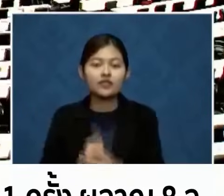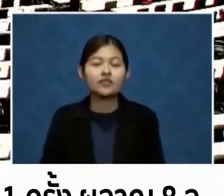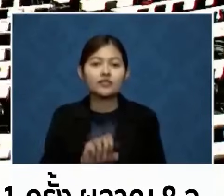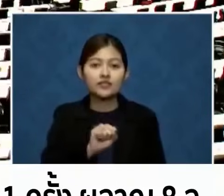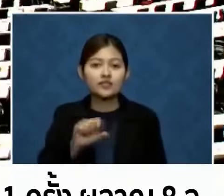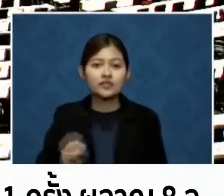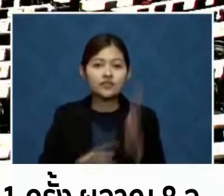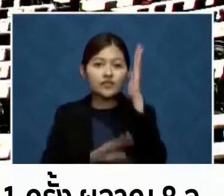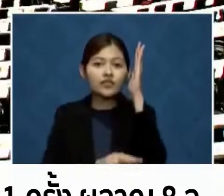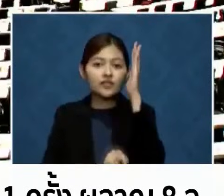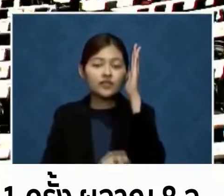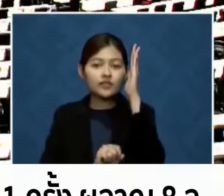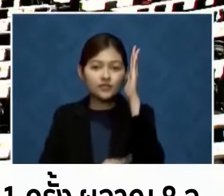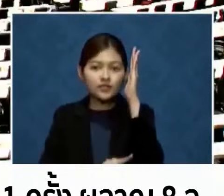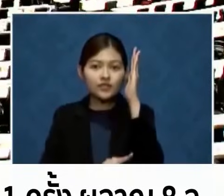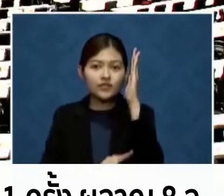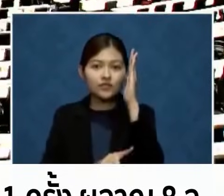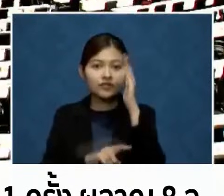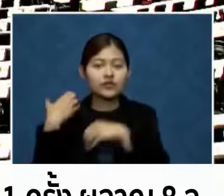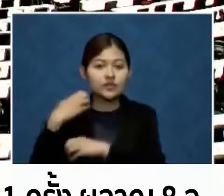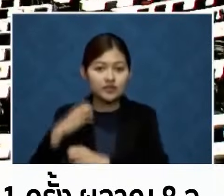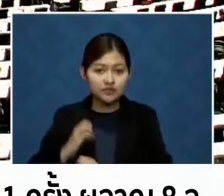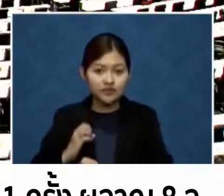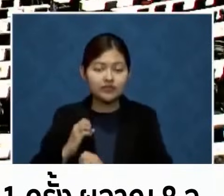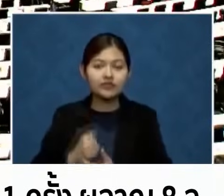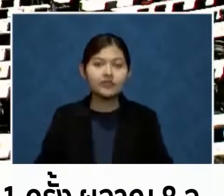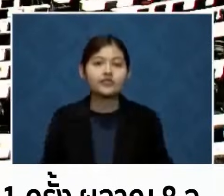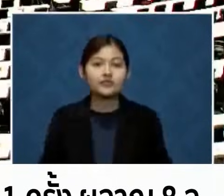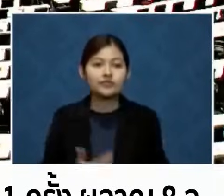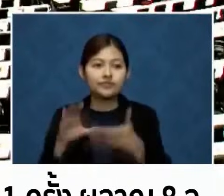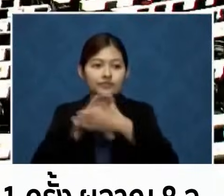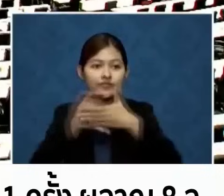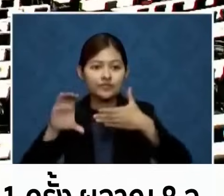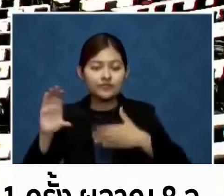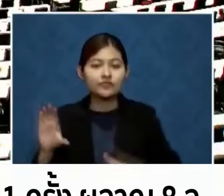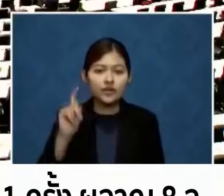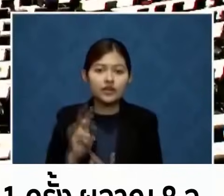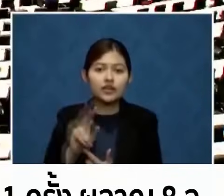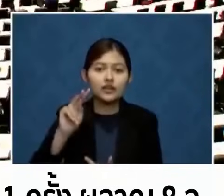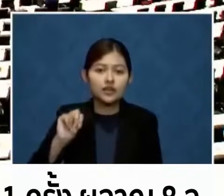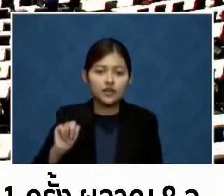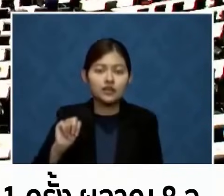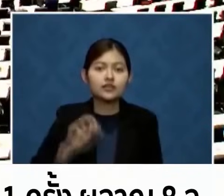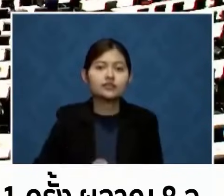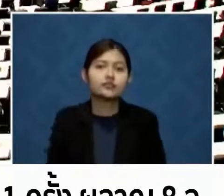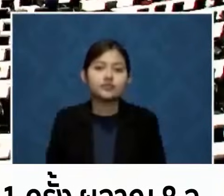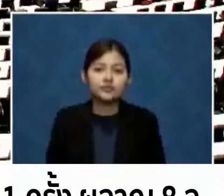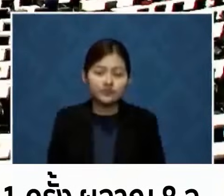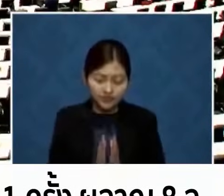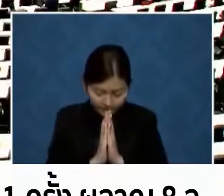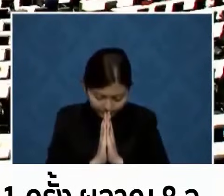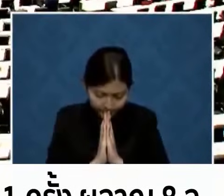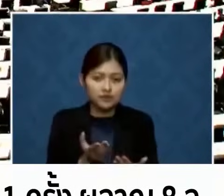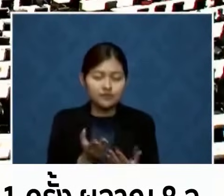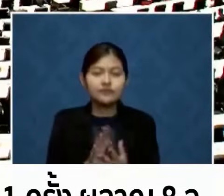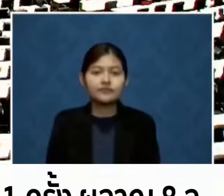สูญเงินไป 8ล้านกว่าบาทถ้าฝ่ายตนเองเป็นคนทำสะภาร่มเสียเองเนี่ยอมันไม่เป็นอะไรแล้วหรือเสียหายเท่าไหร่ก็ไม่เป็นไม่เป็น